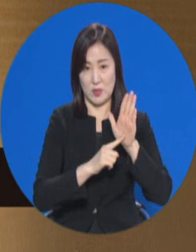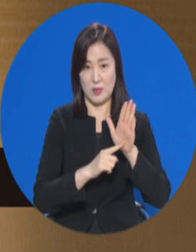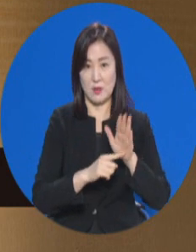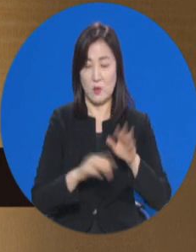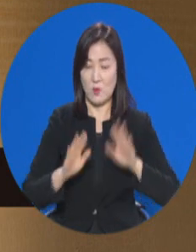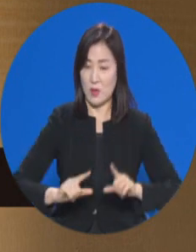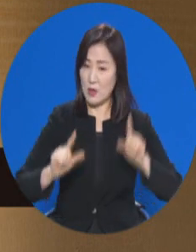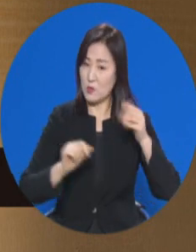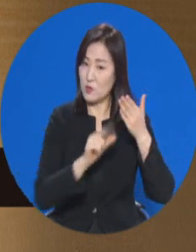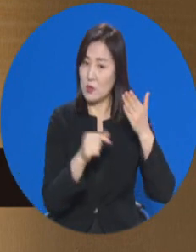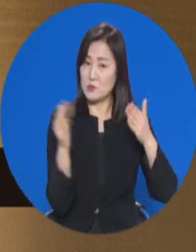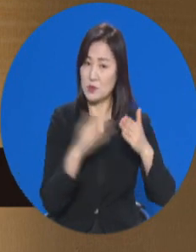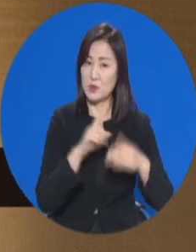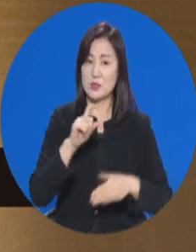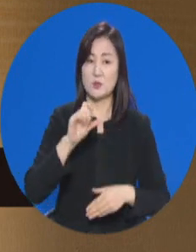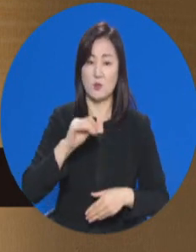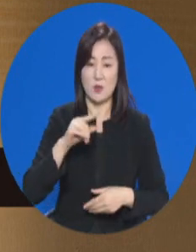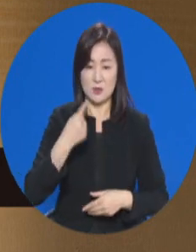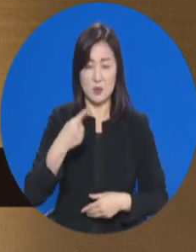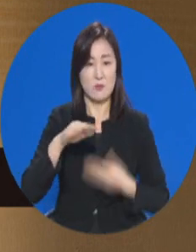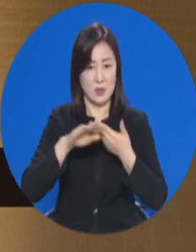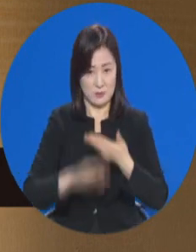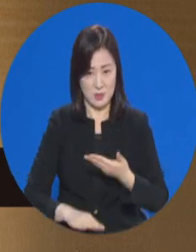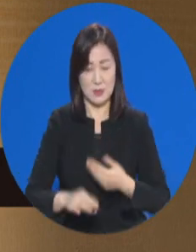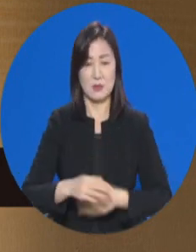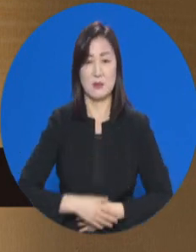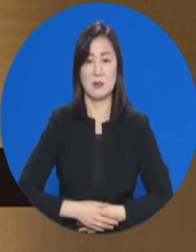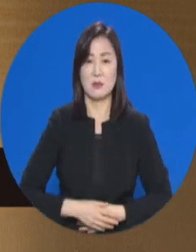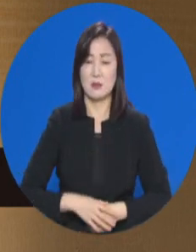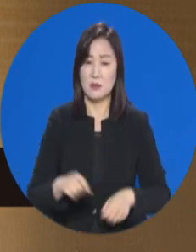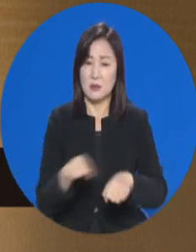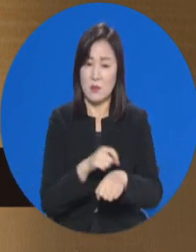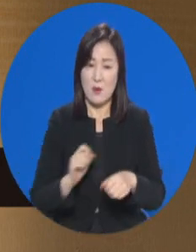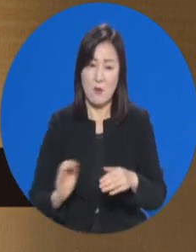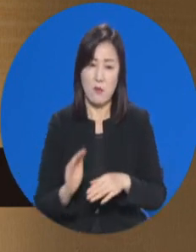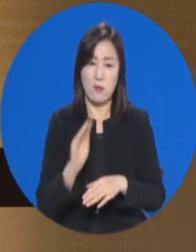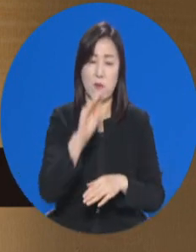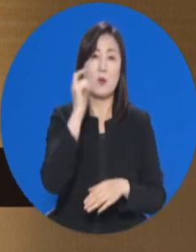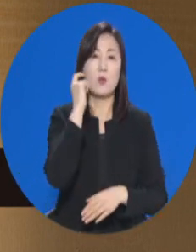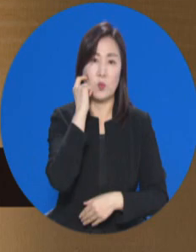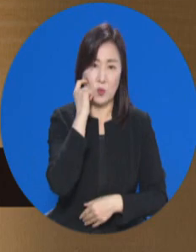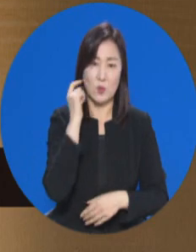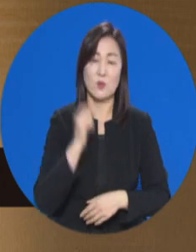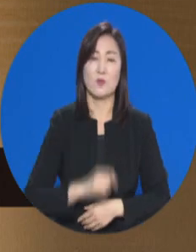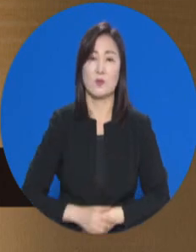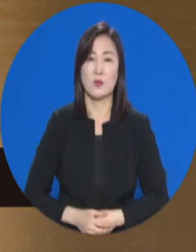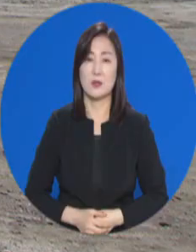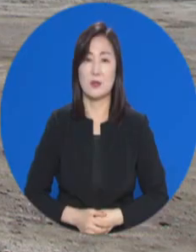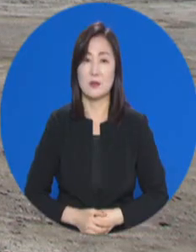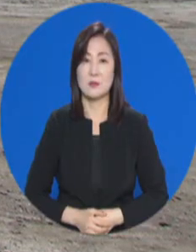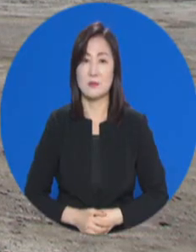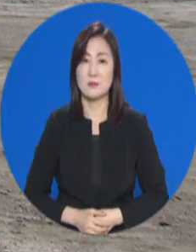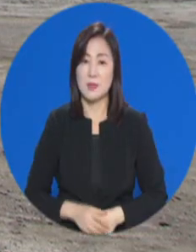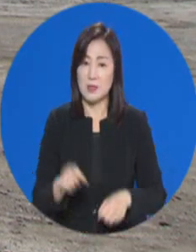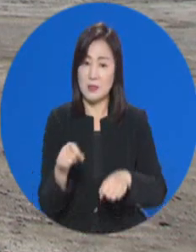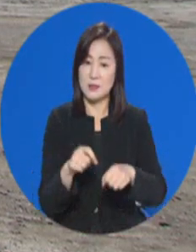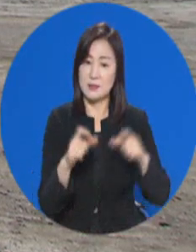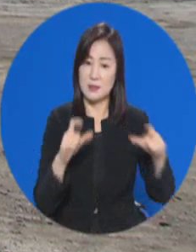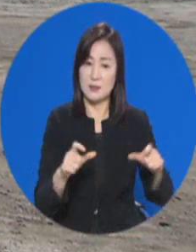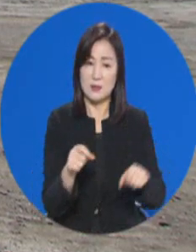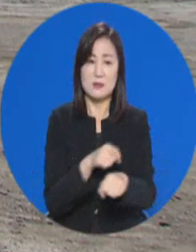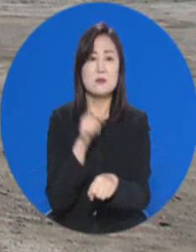올해 9월부터 15만 1,000명 선을 밑돌면서 별다른 상승세를 이어가지 못하고 있습니다. 지역적